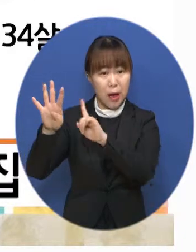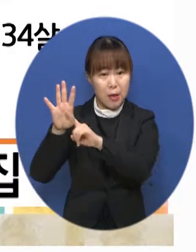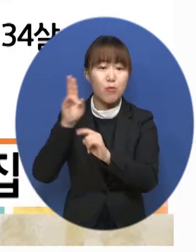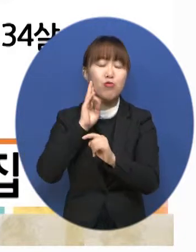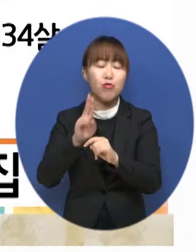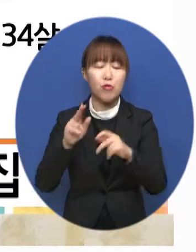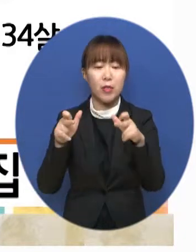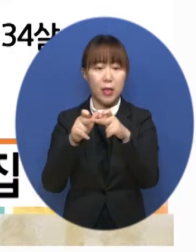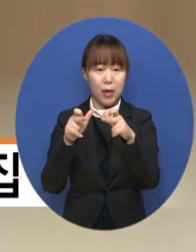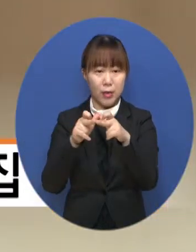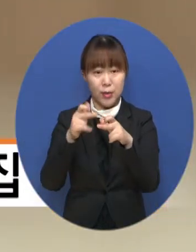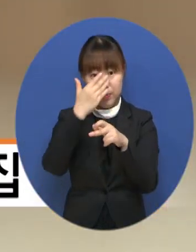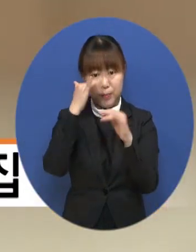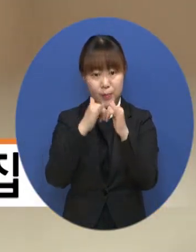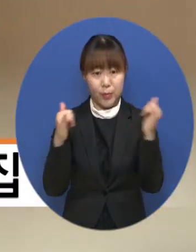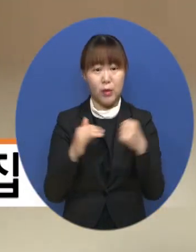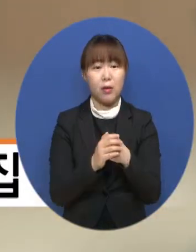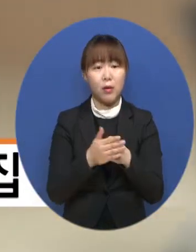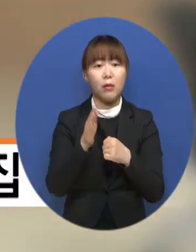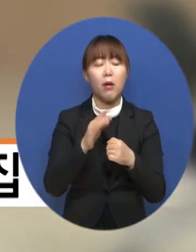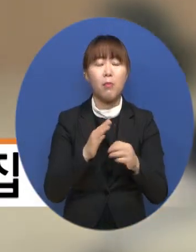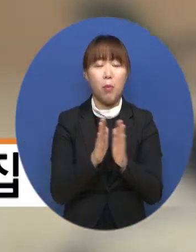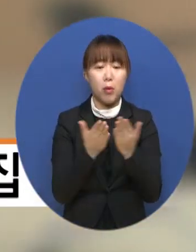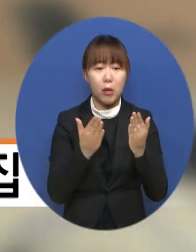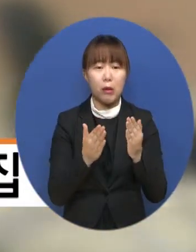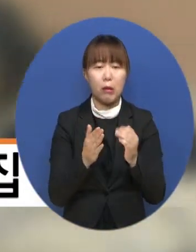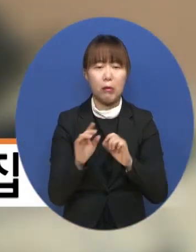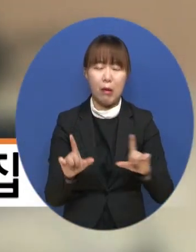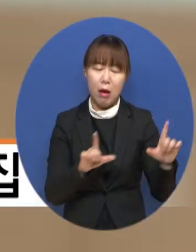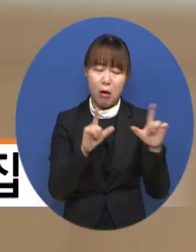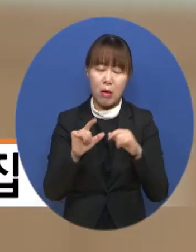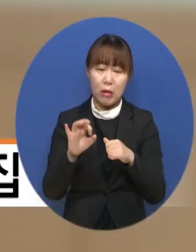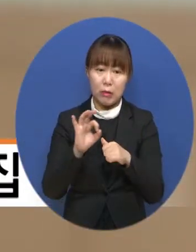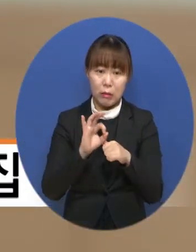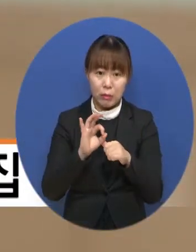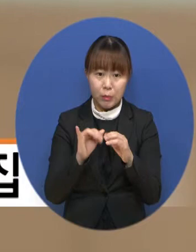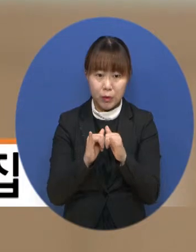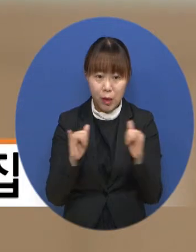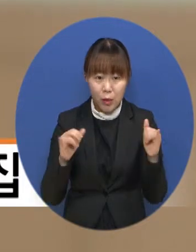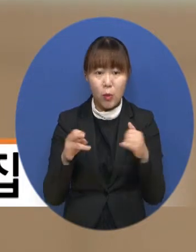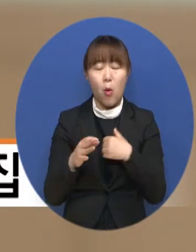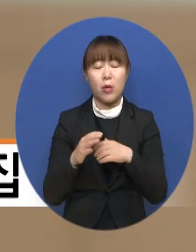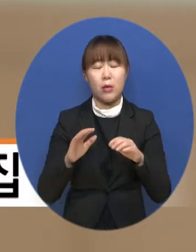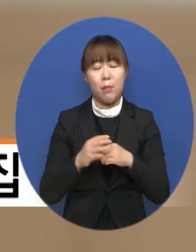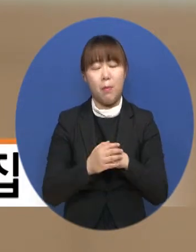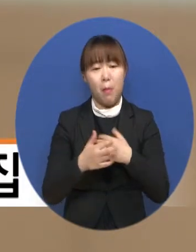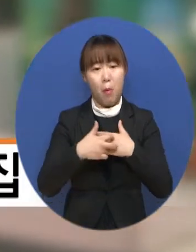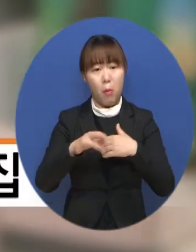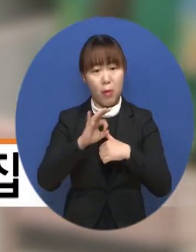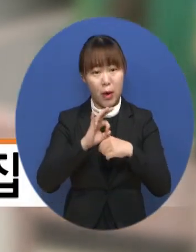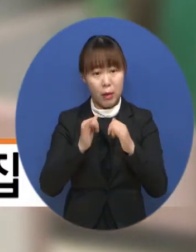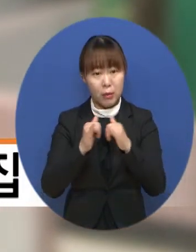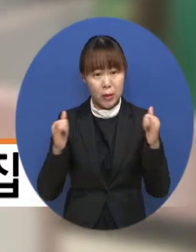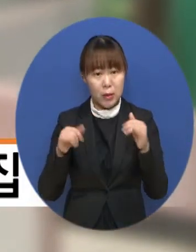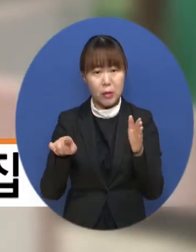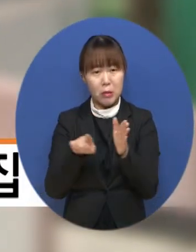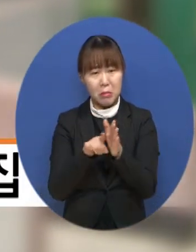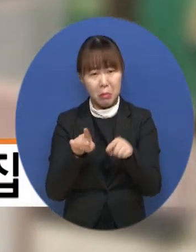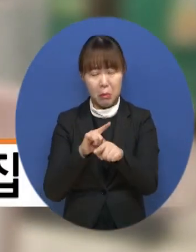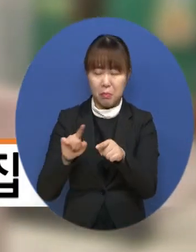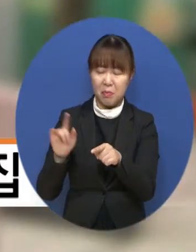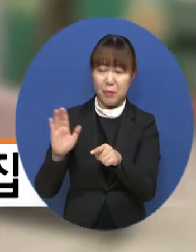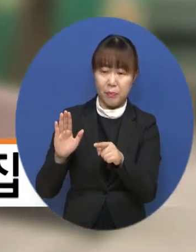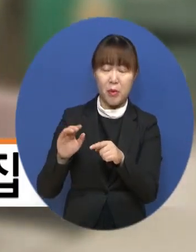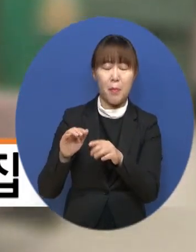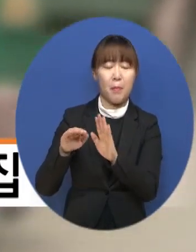입니다 다만 신청자 본인이 생계 의료급여 수급자 이거나 신용 유이 자 인 경우는 신청 대상에서 제외되며